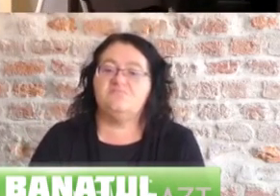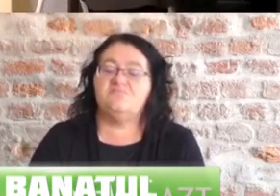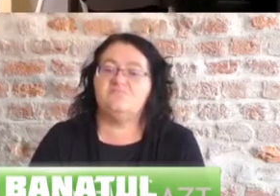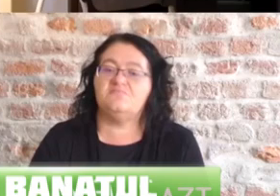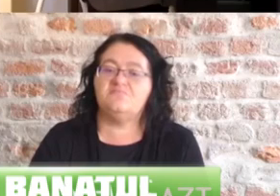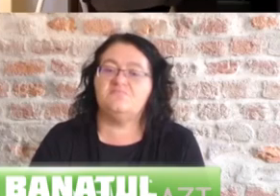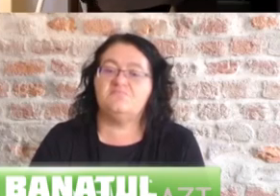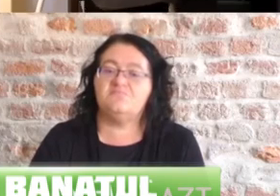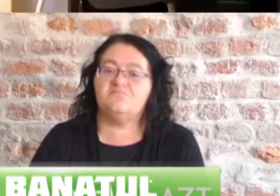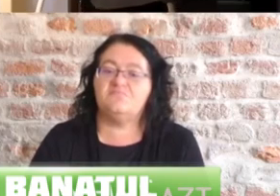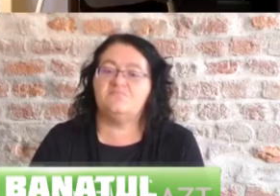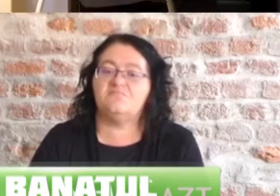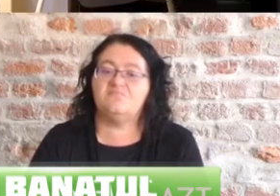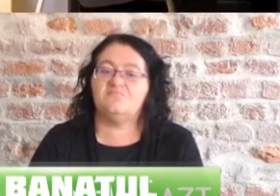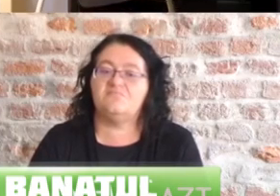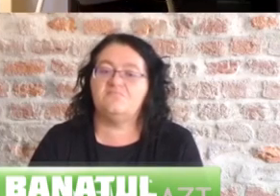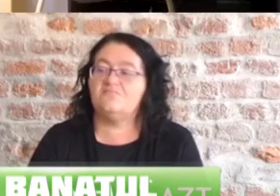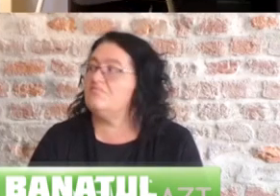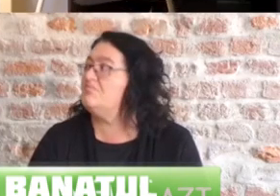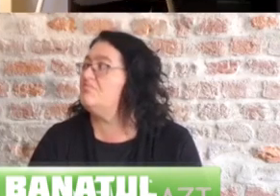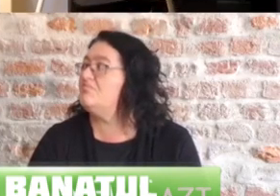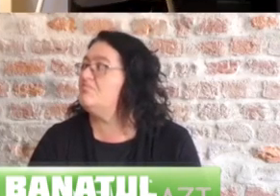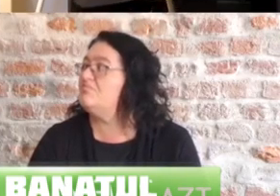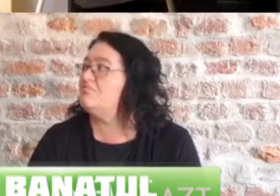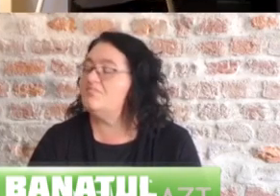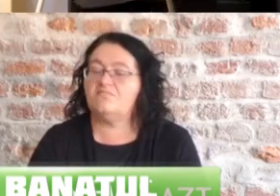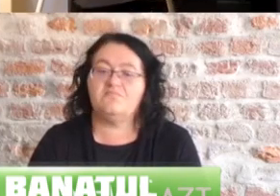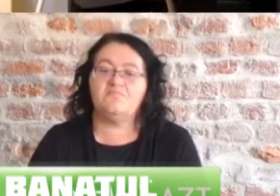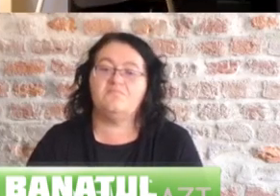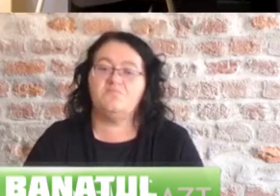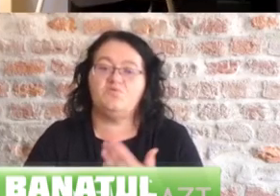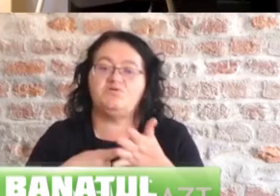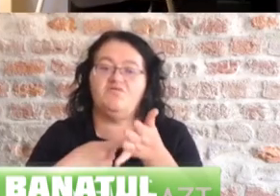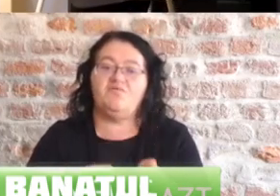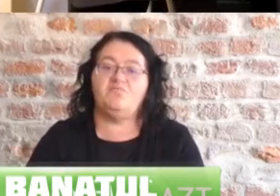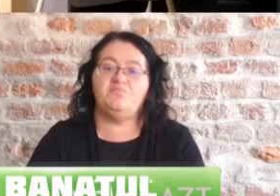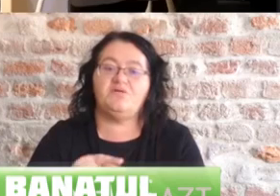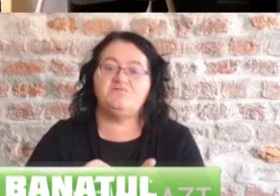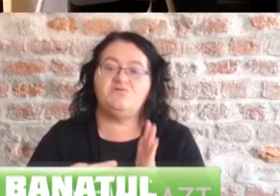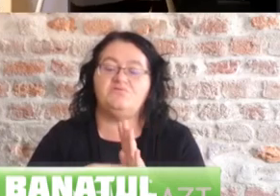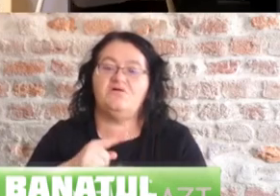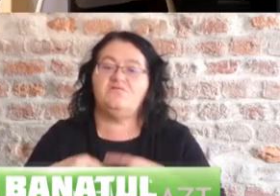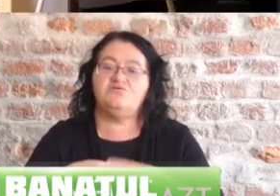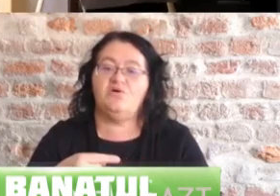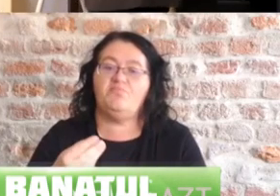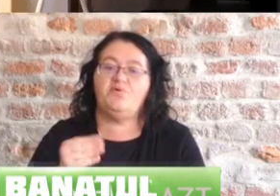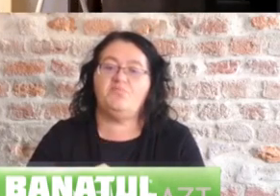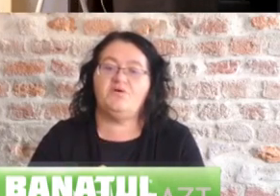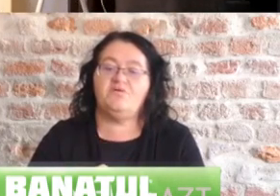Da. Da. Vom trece la prezentarea rezultatelor și apoi vom